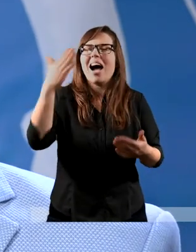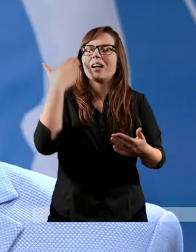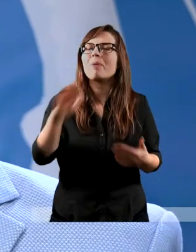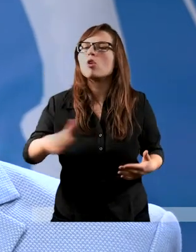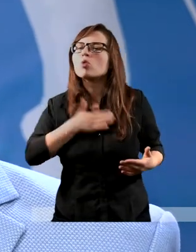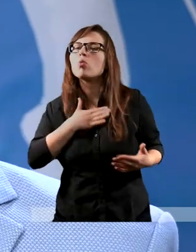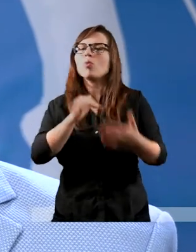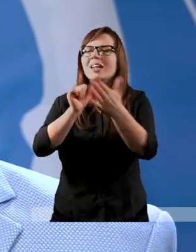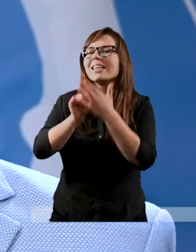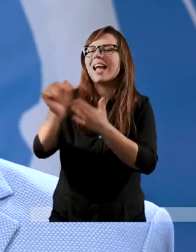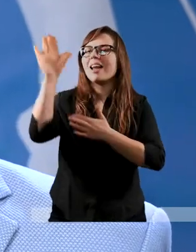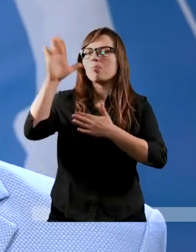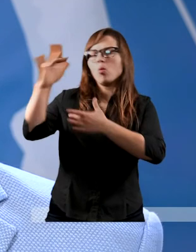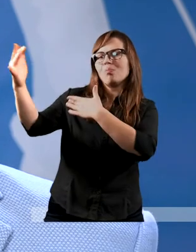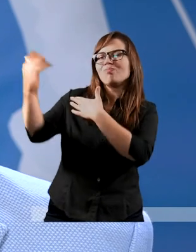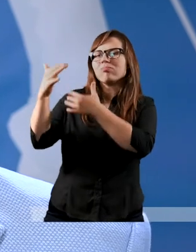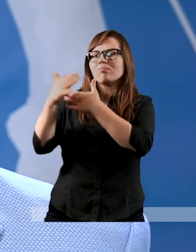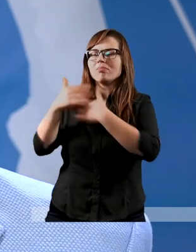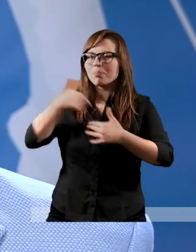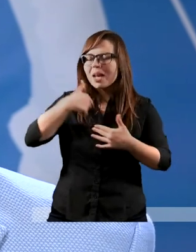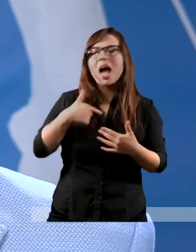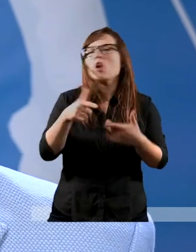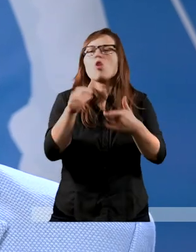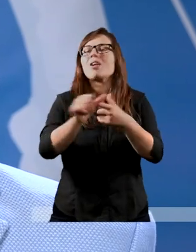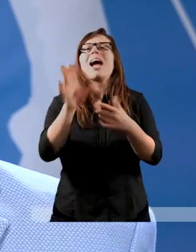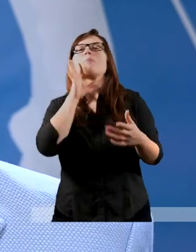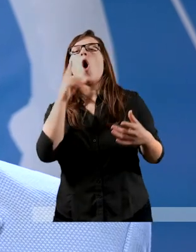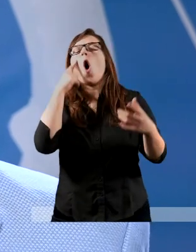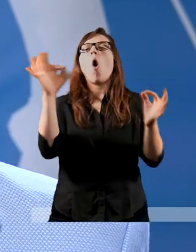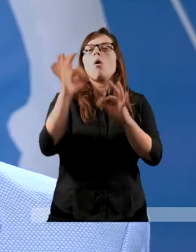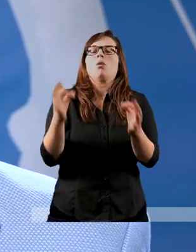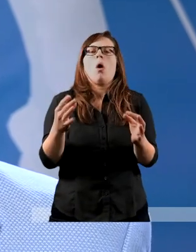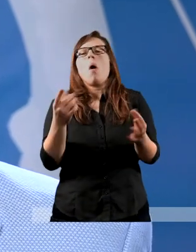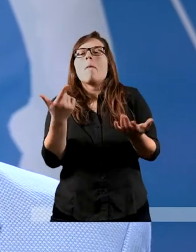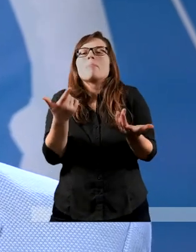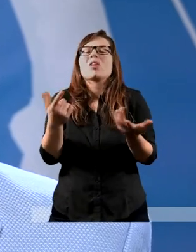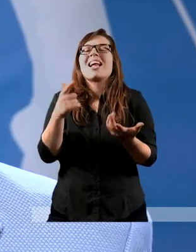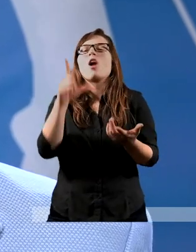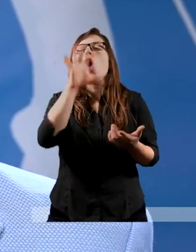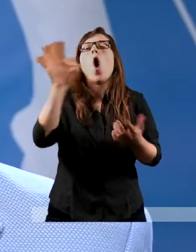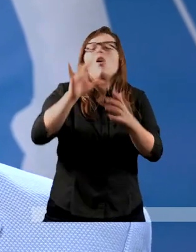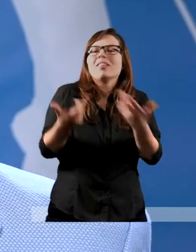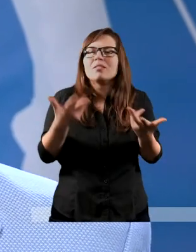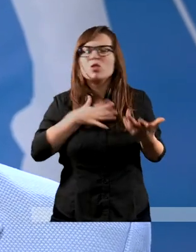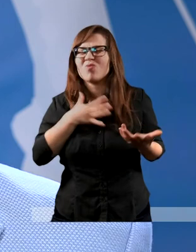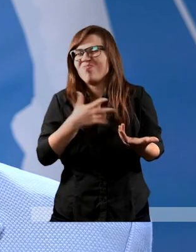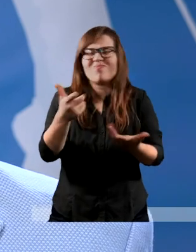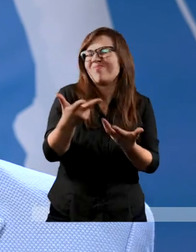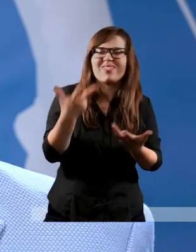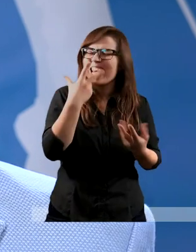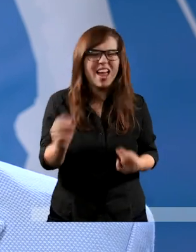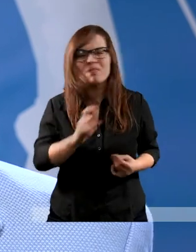że Bóg jest i istnieje, bo nie mogą być to zbiegi okoliczności. Jestem chrześcijaninem, nie wierzę w zbiegi